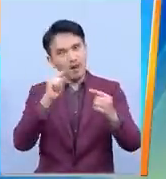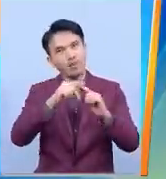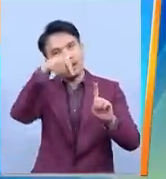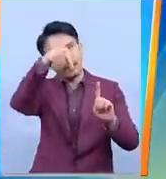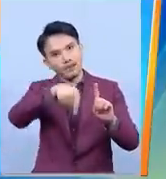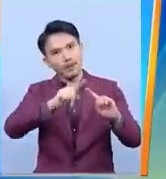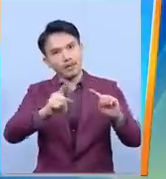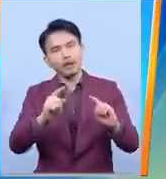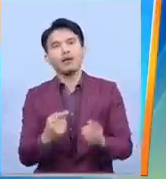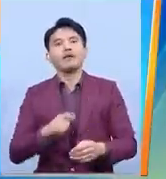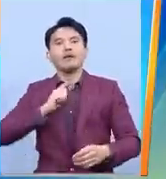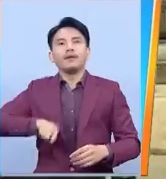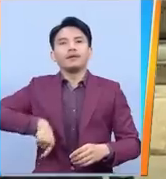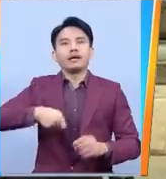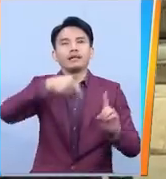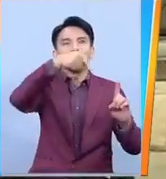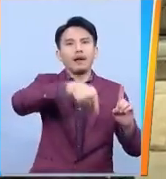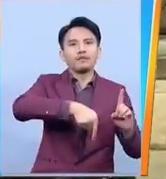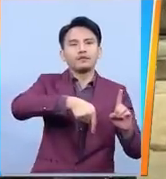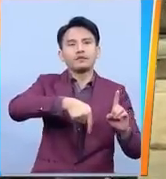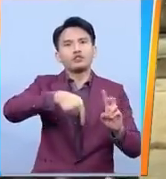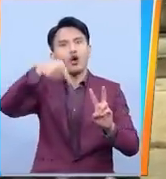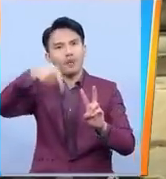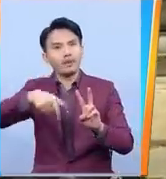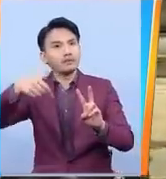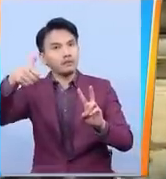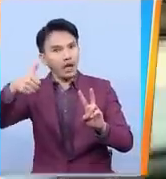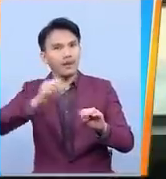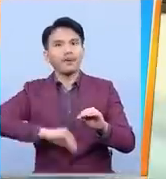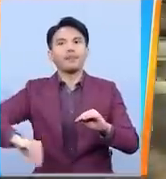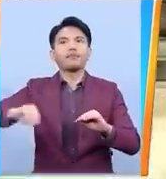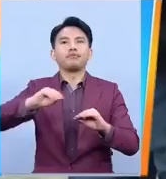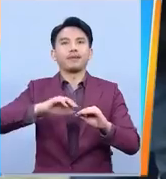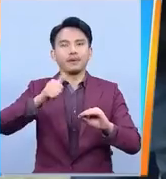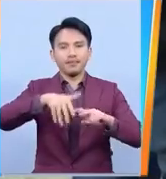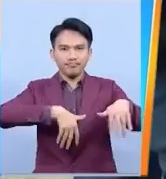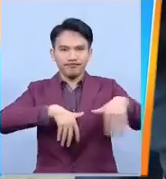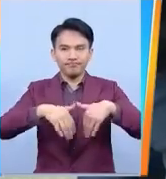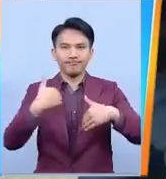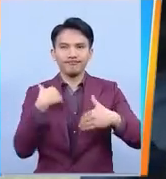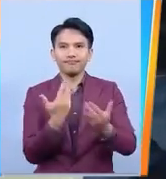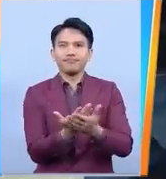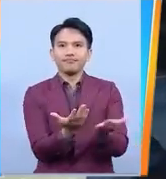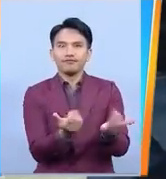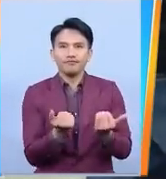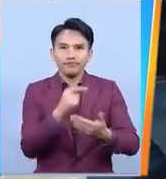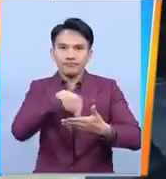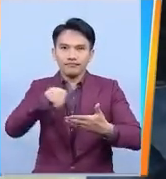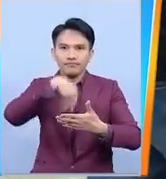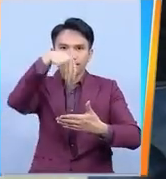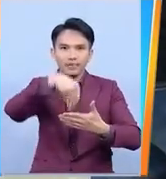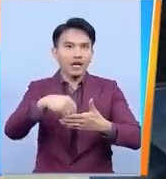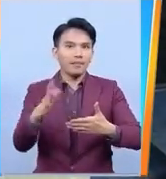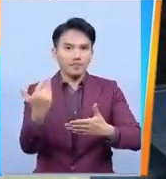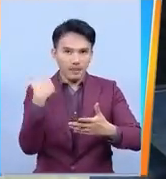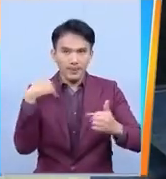ต่อหัวแต่ไปเจอคู่แข่ง 1,500หรืออาจจะเกทำให้ 2,000ไปเลยก็คือมากขึ้นเท่าตัวก็มีชาวบ้านรับเงินฟรีแต่ไม่กล้าไปกล้าให้อีกฝั่งนึงก็